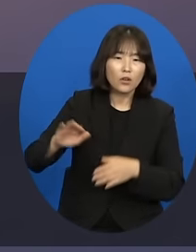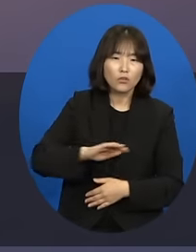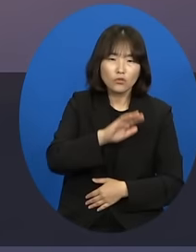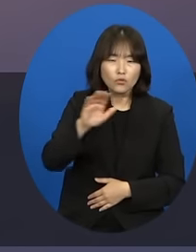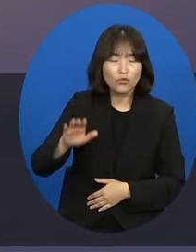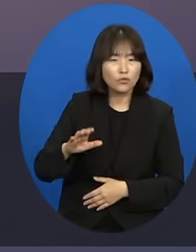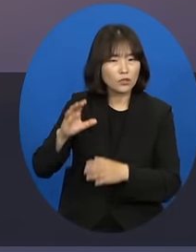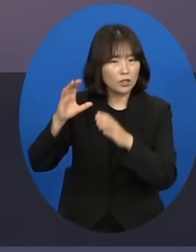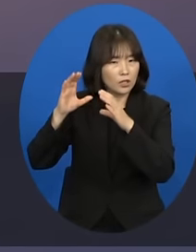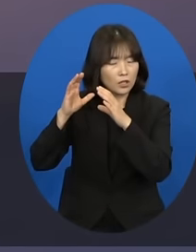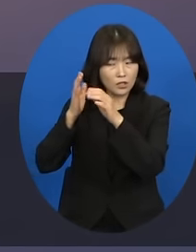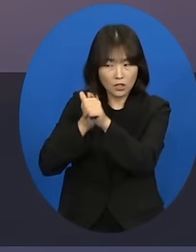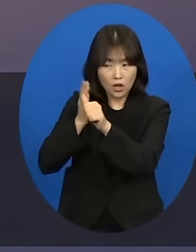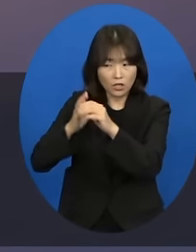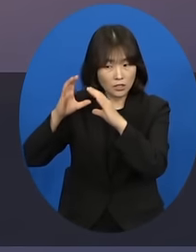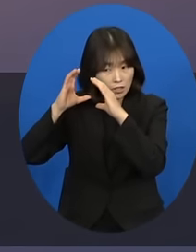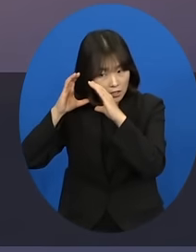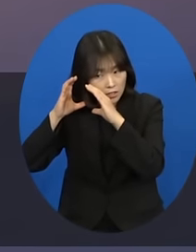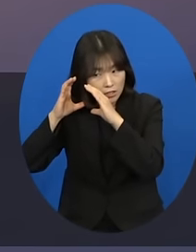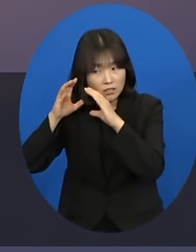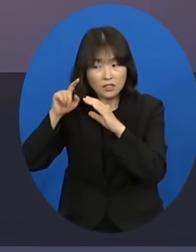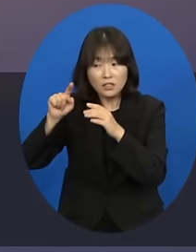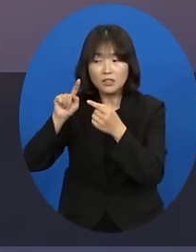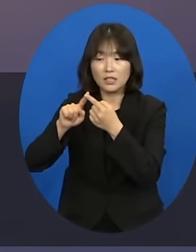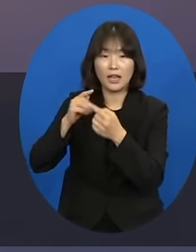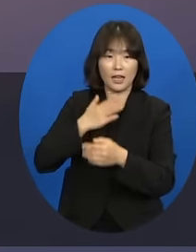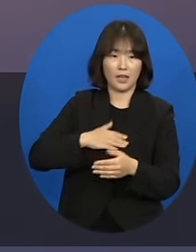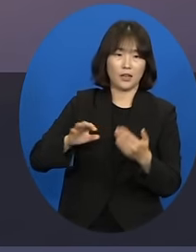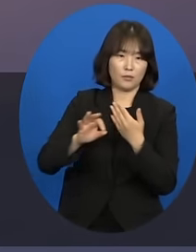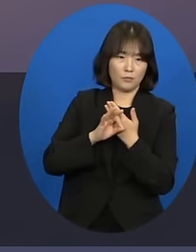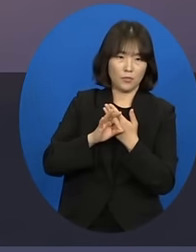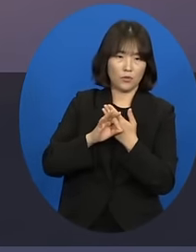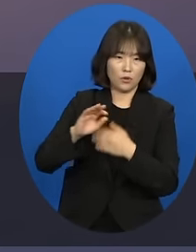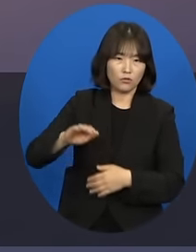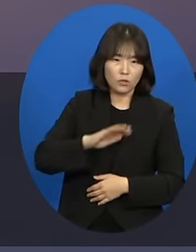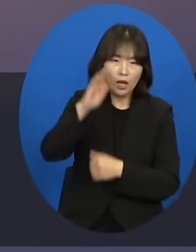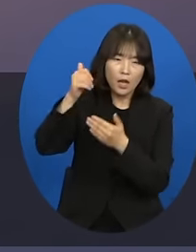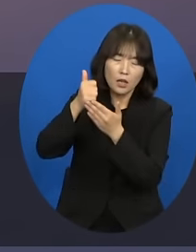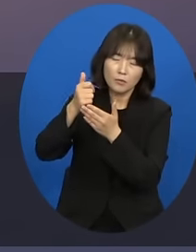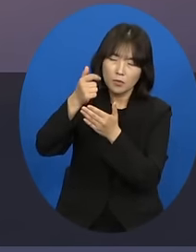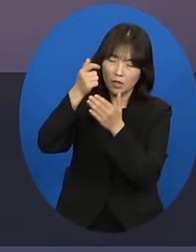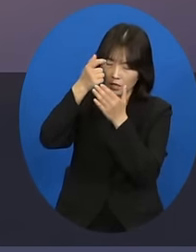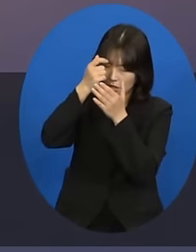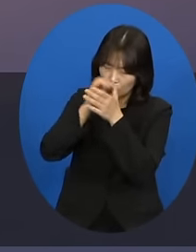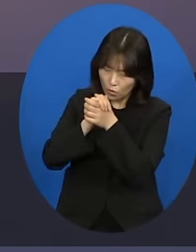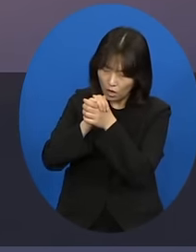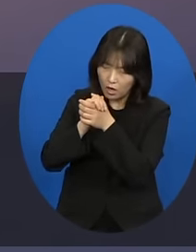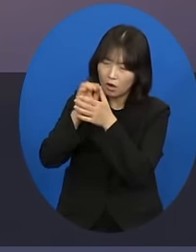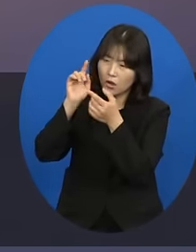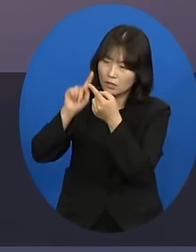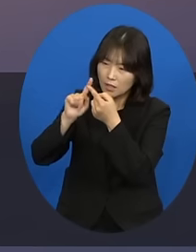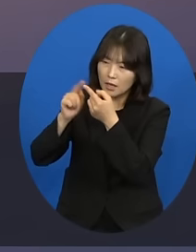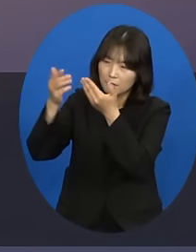것을 알면 우리가 하나님께 구한 것들을 우리가 받는다는 것도 압니다.